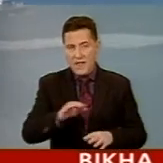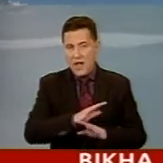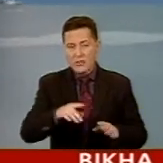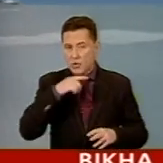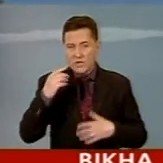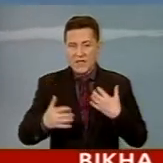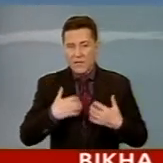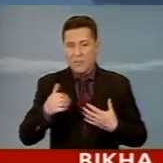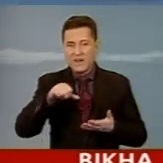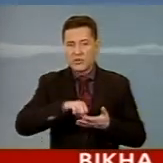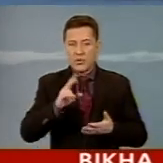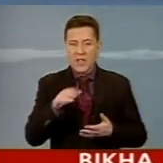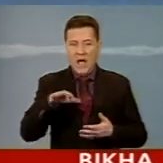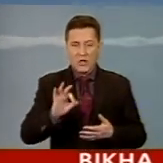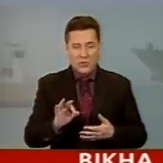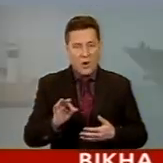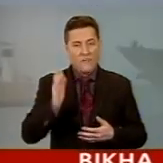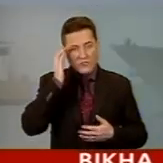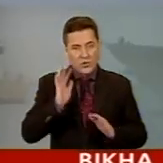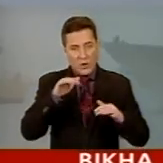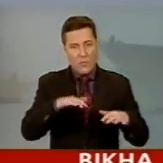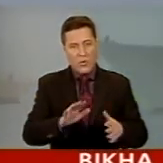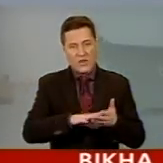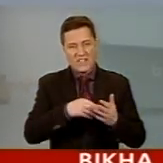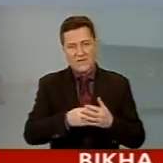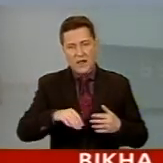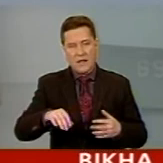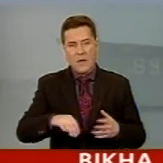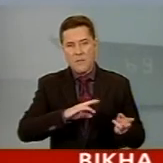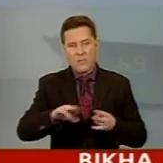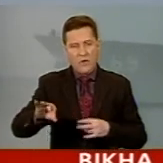розхвилювалася. Присутність натовських кораблів у Чорному морі назвала провокацією і